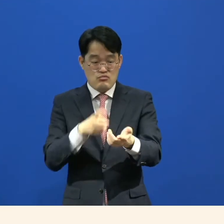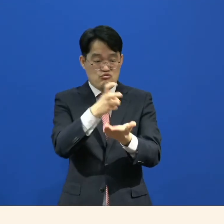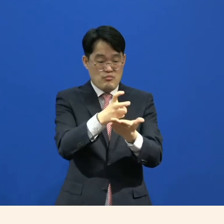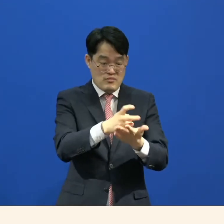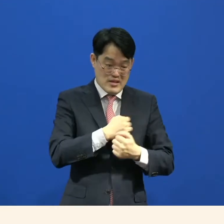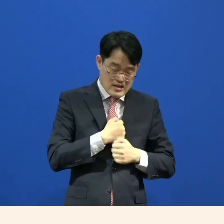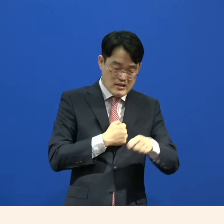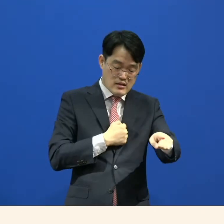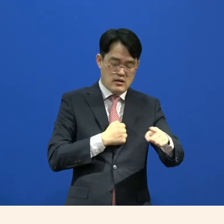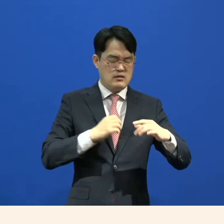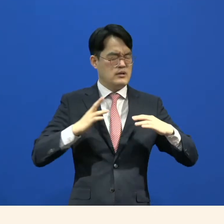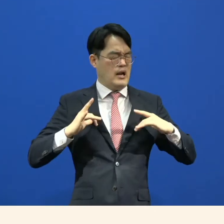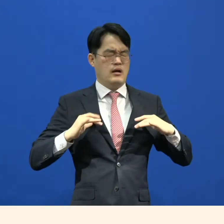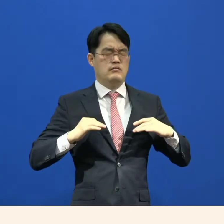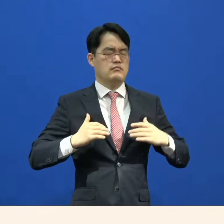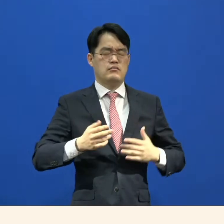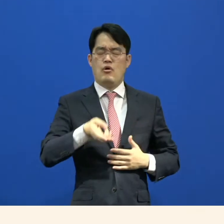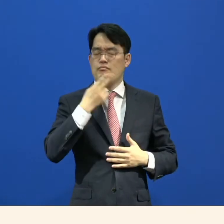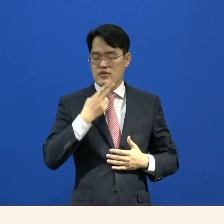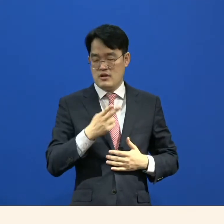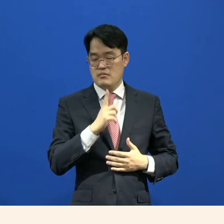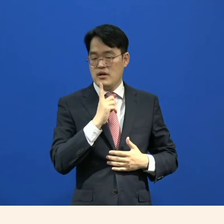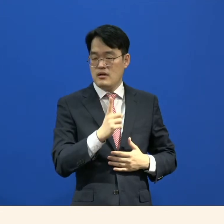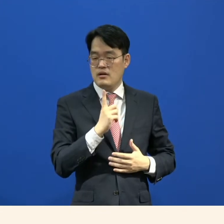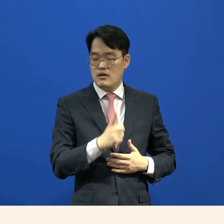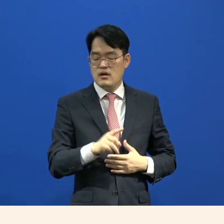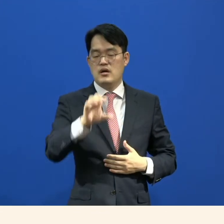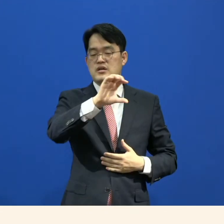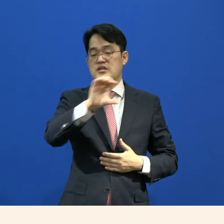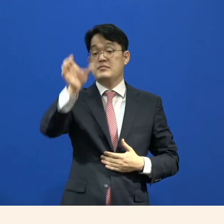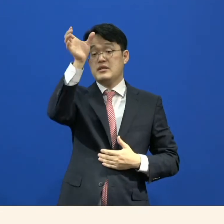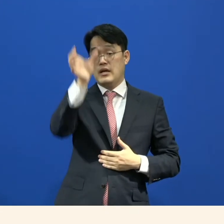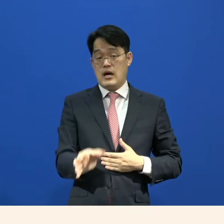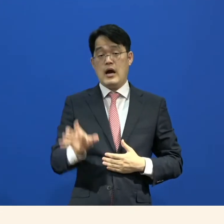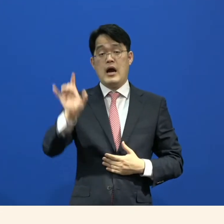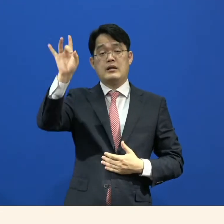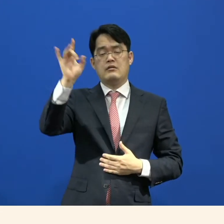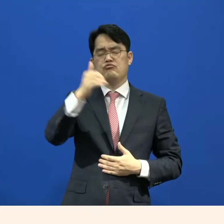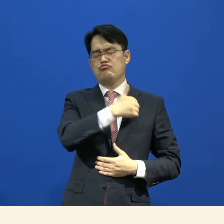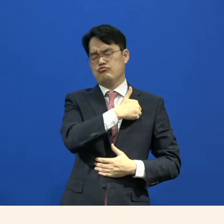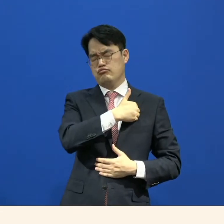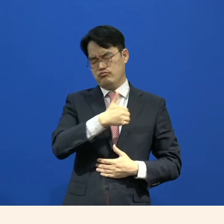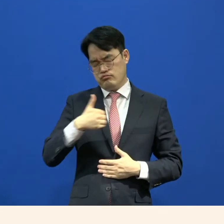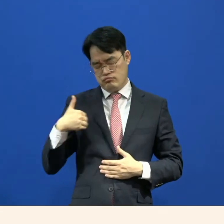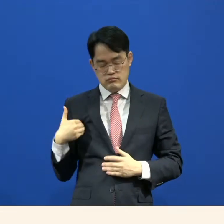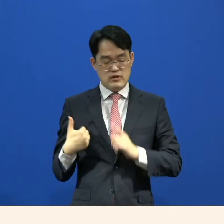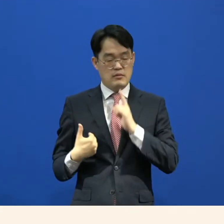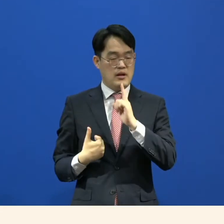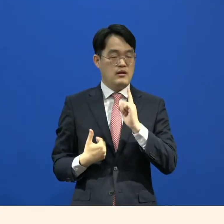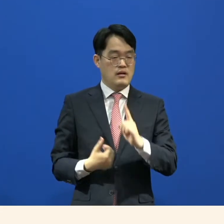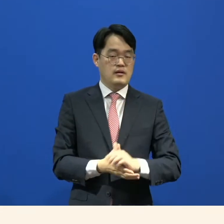할례가 십자가 뭐 위냐? 십자가로 충분하다, 이 얘기를 하는 거예요.